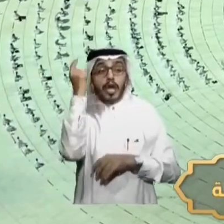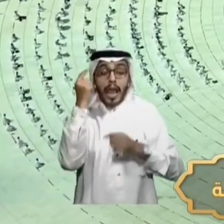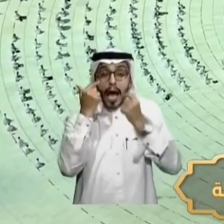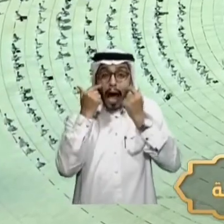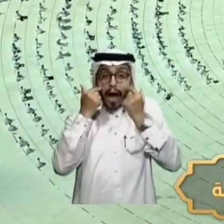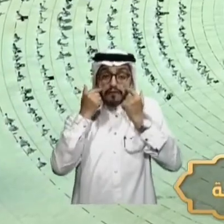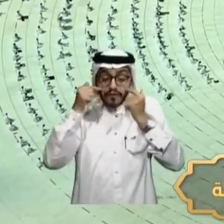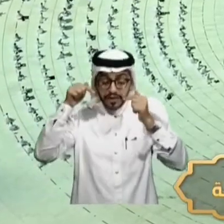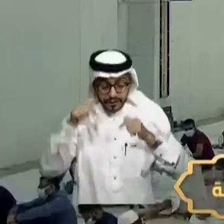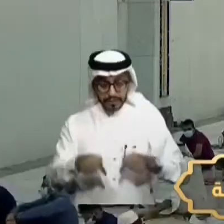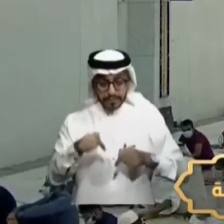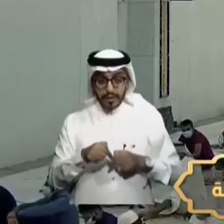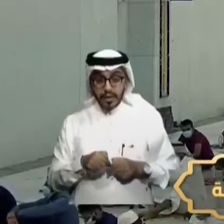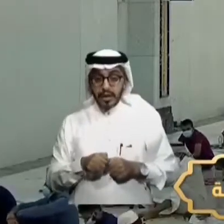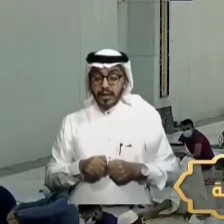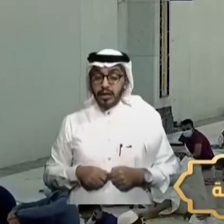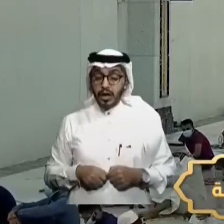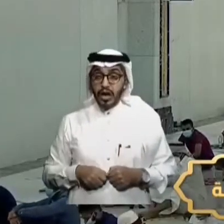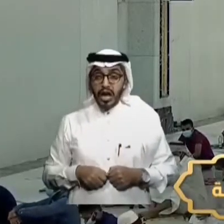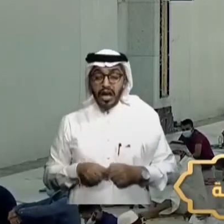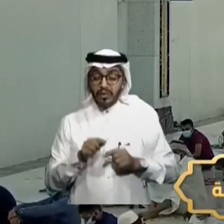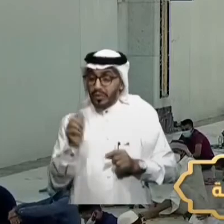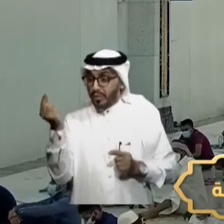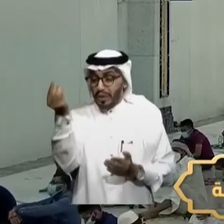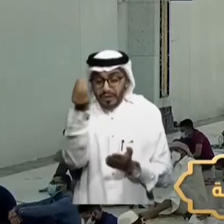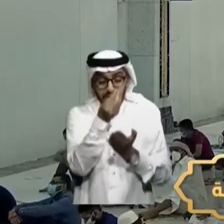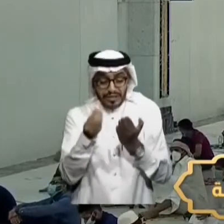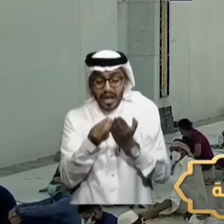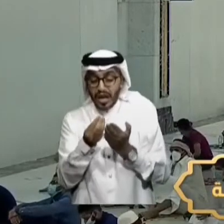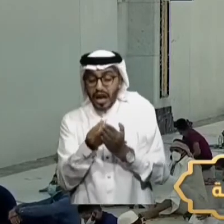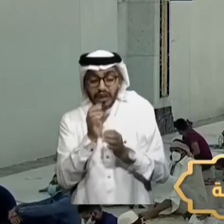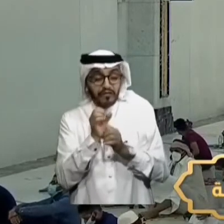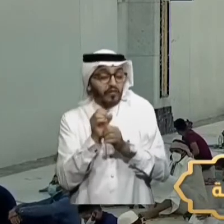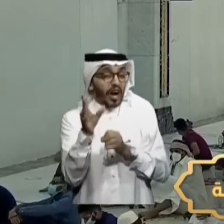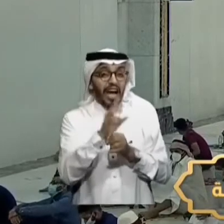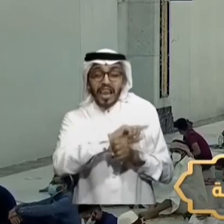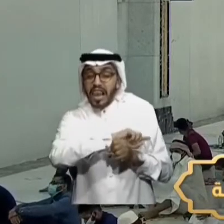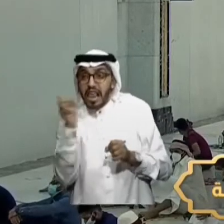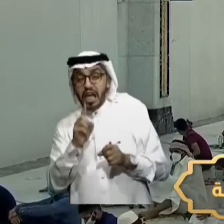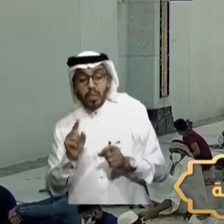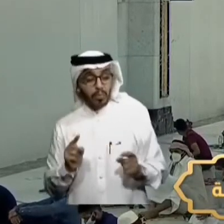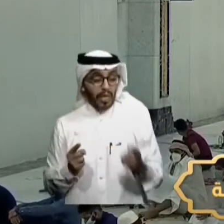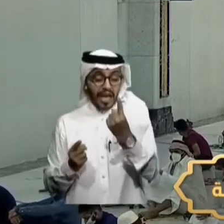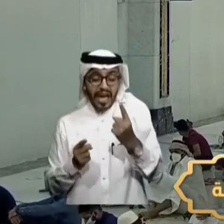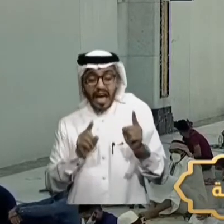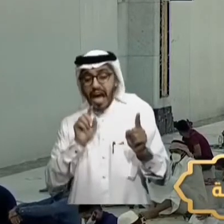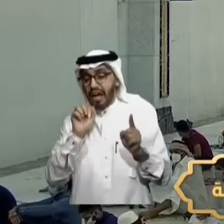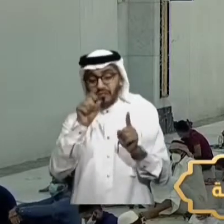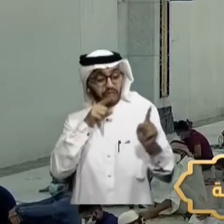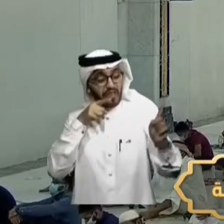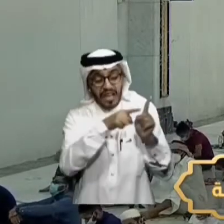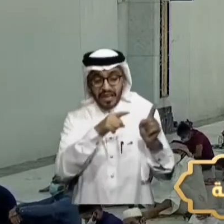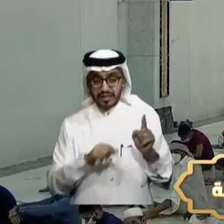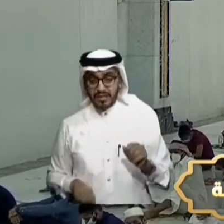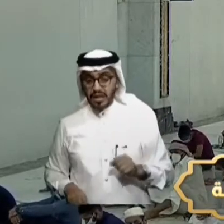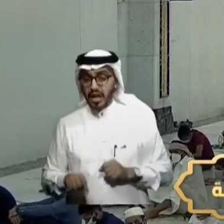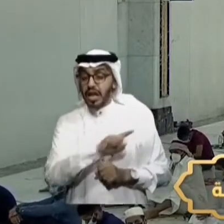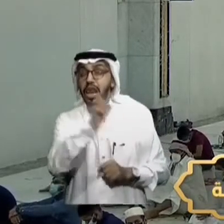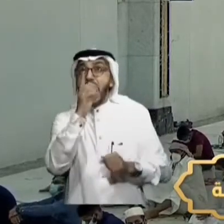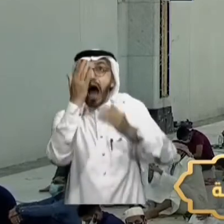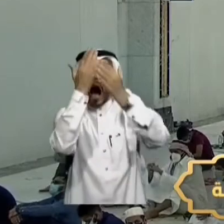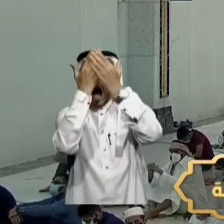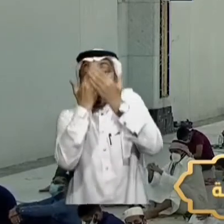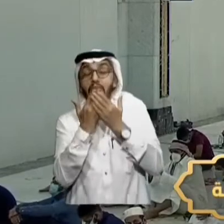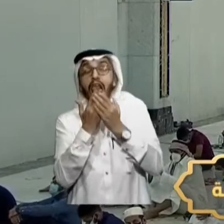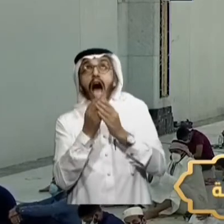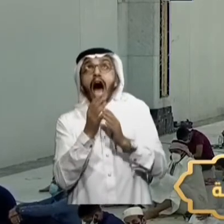أعينا أمام هذه الفقاعات العابرة، فلن تضر إلا أصحابها إلا